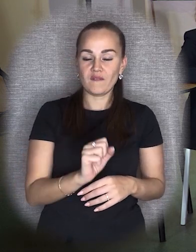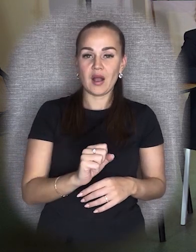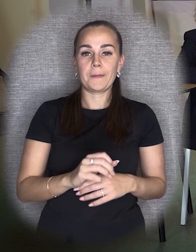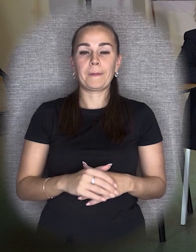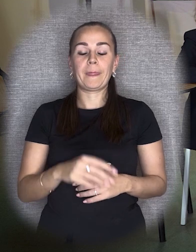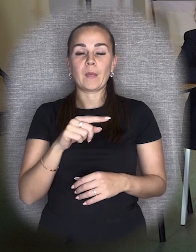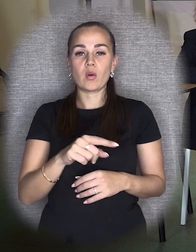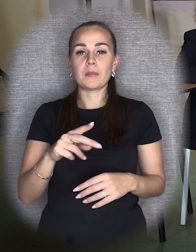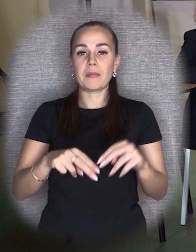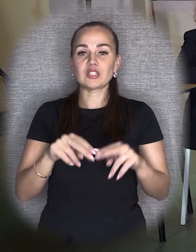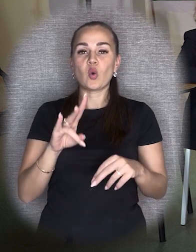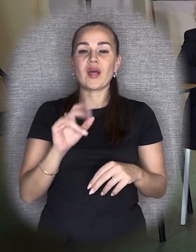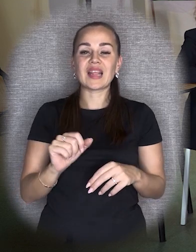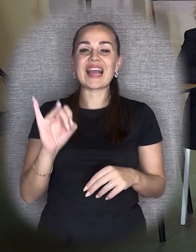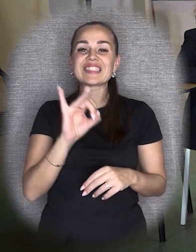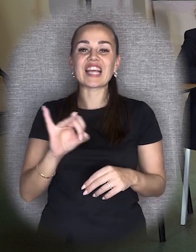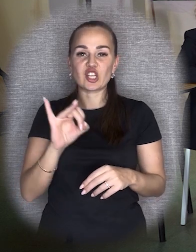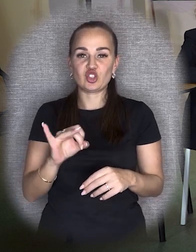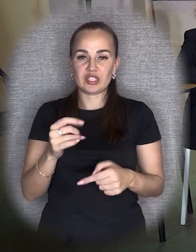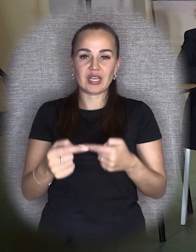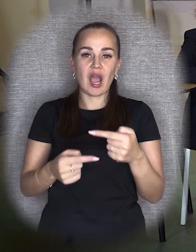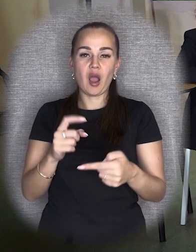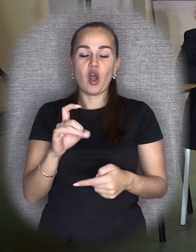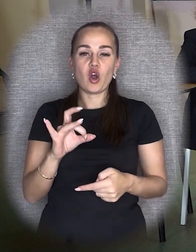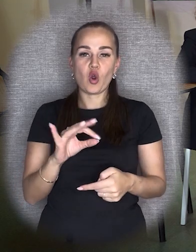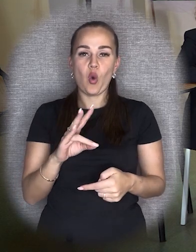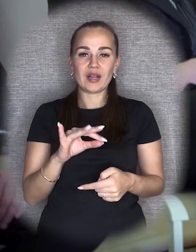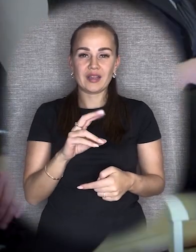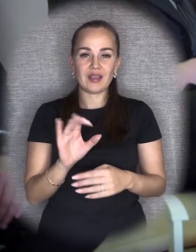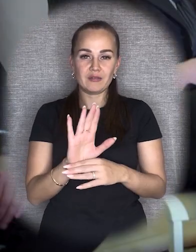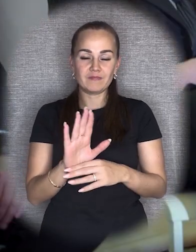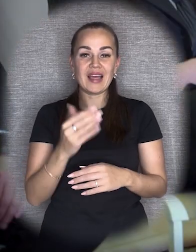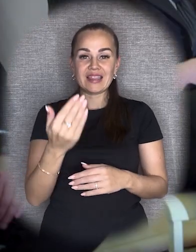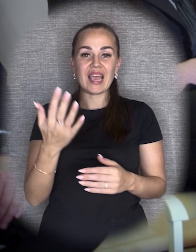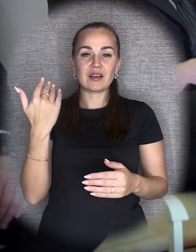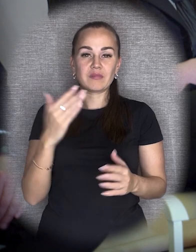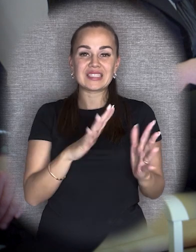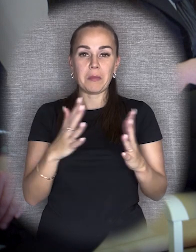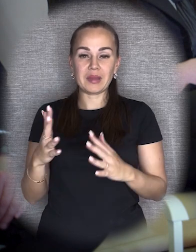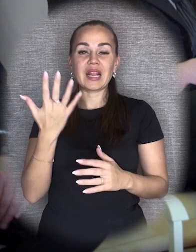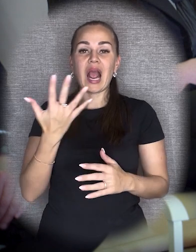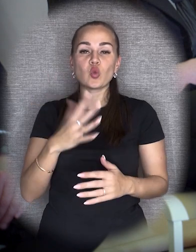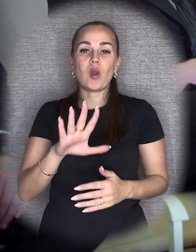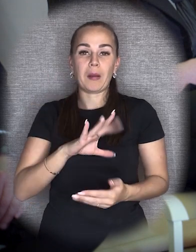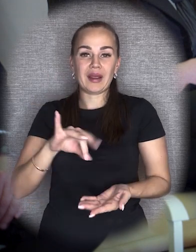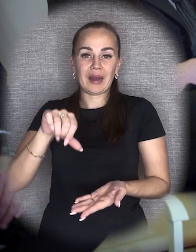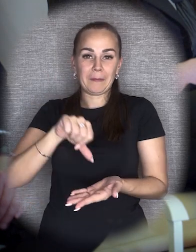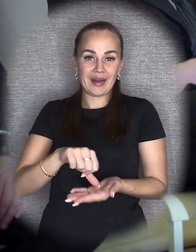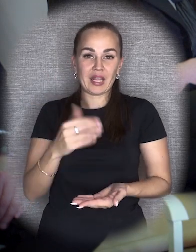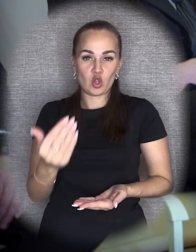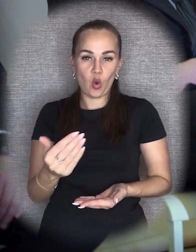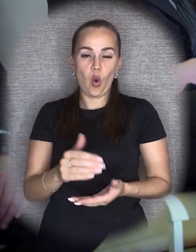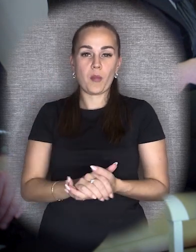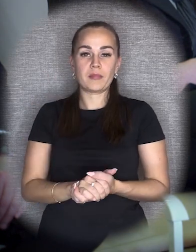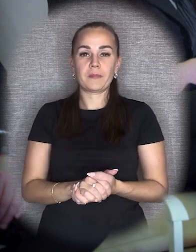исторической хронике. То есть он построен даже не на хронике Романова, а на хронике тех событий, которые происходили при нем. То есть начиная вот там